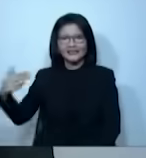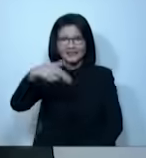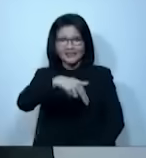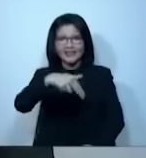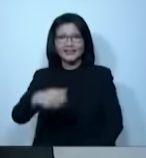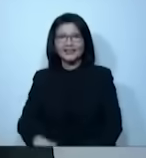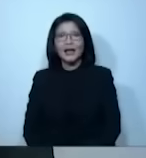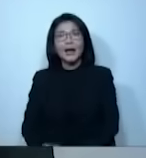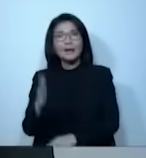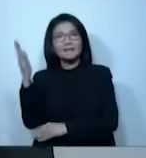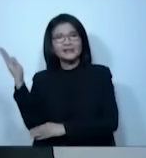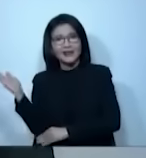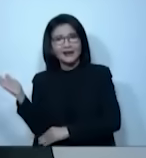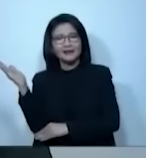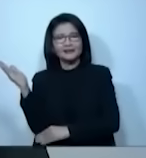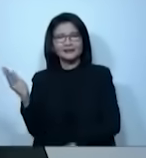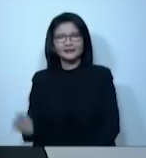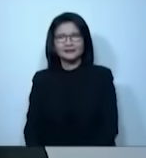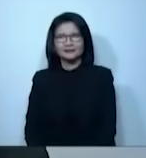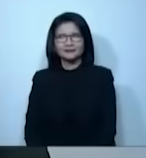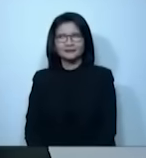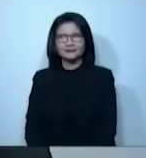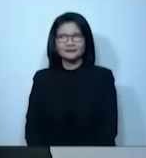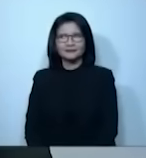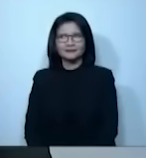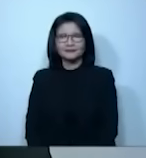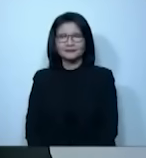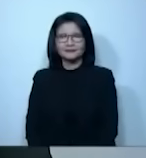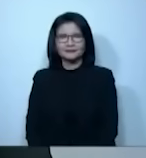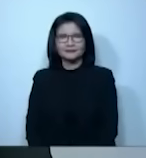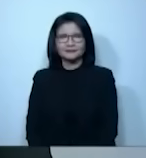panggungilakan bapak untuk menuju ke panggung